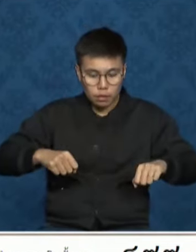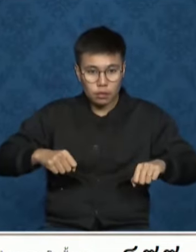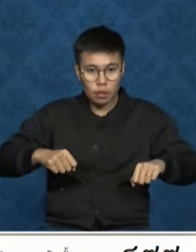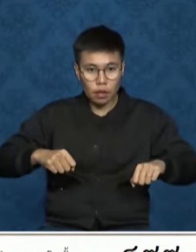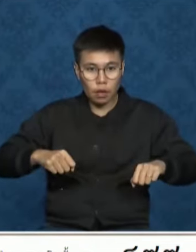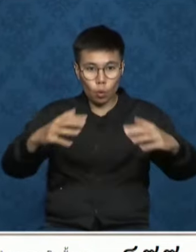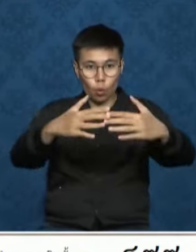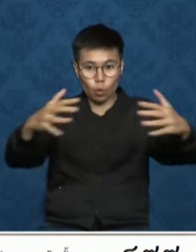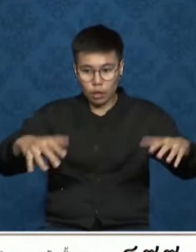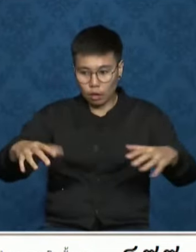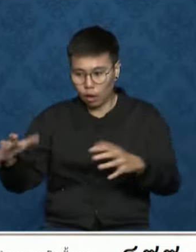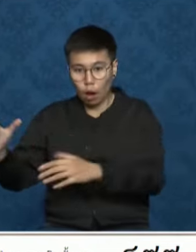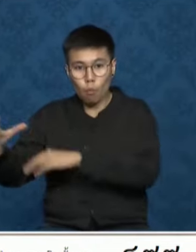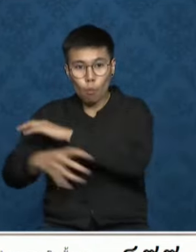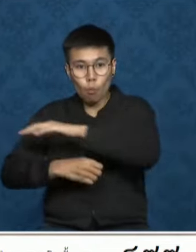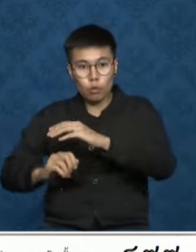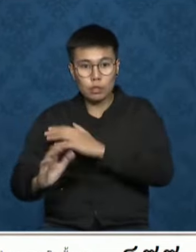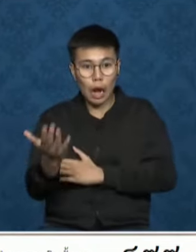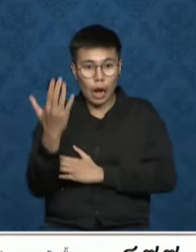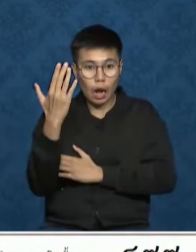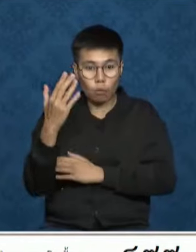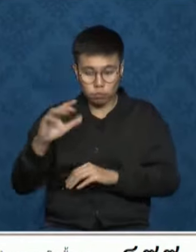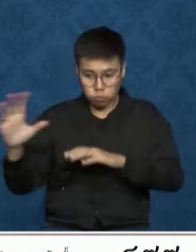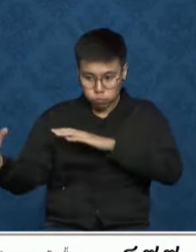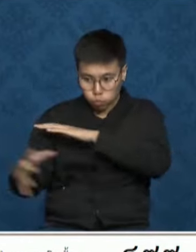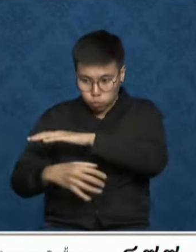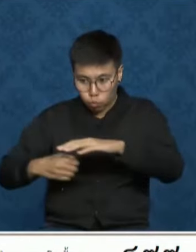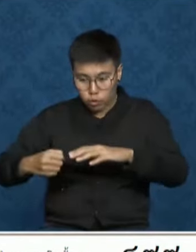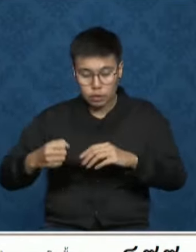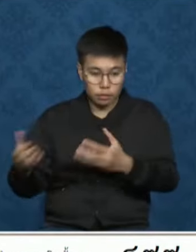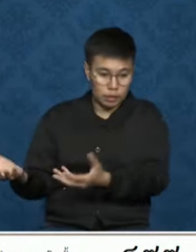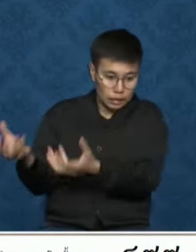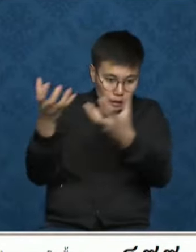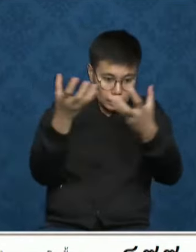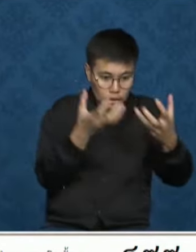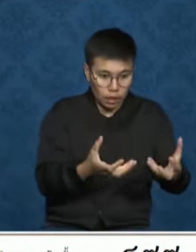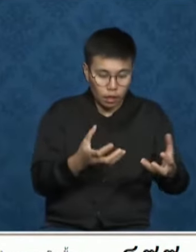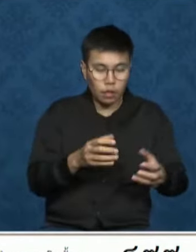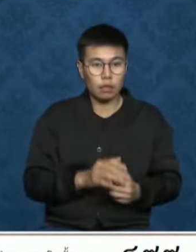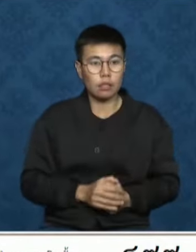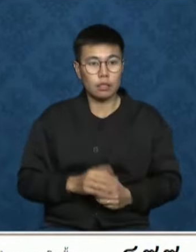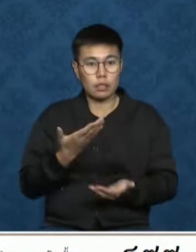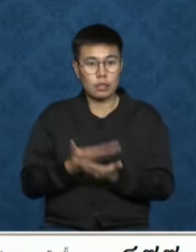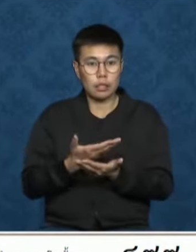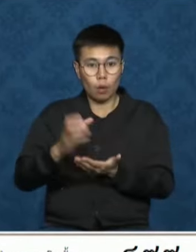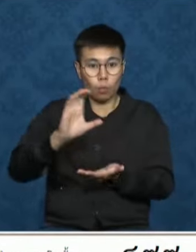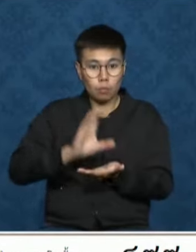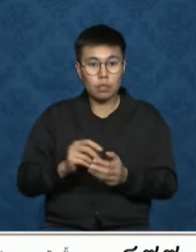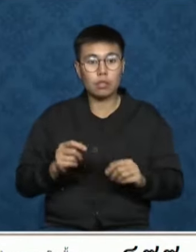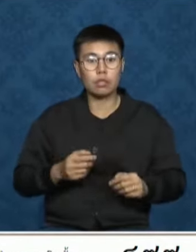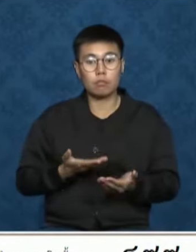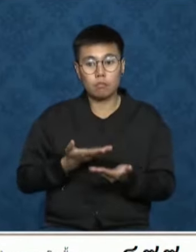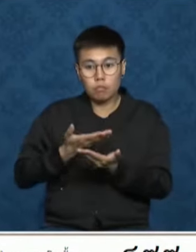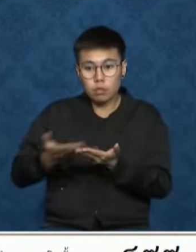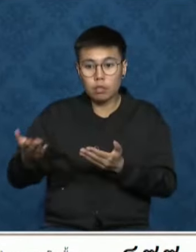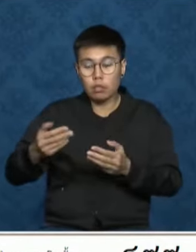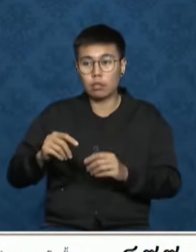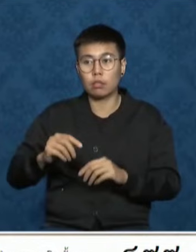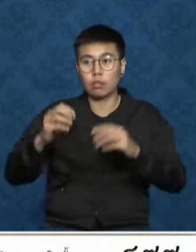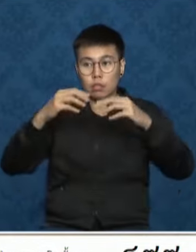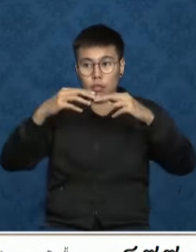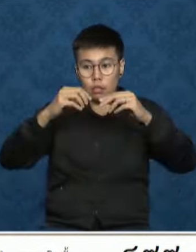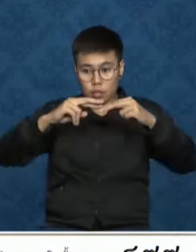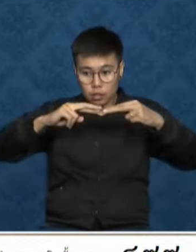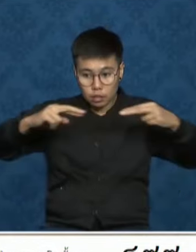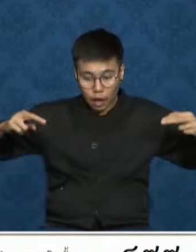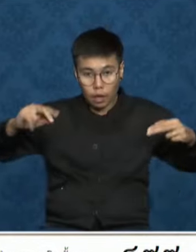นนะถ้มาฐาน แลวถามวางบปมาณพี่นปชาชนแทนทอยากไปทำอยางอน ต้องมานั่งไปซ้อสายไฟมาทำ ไม่ต้องทำ